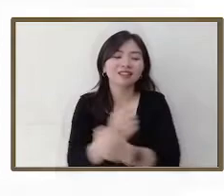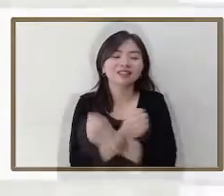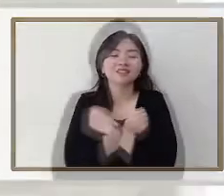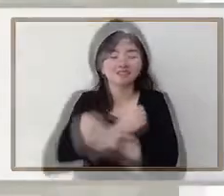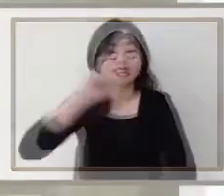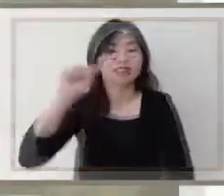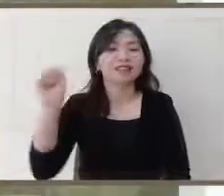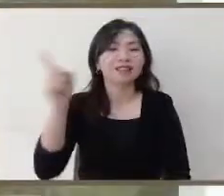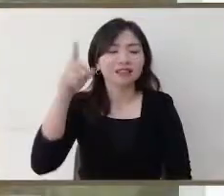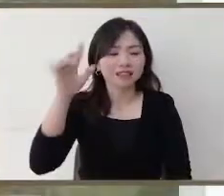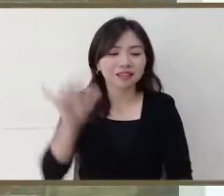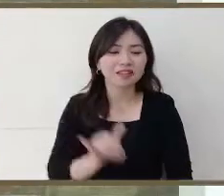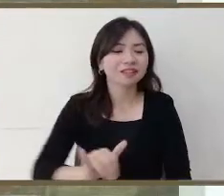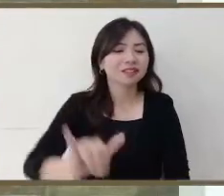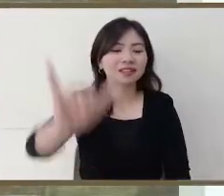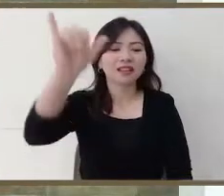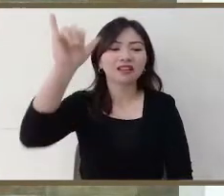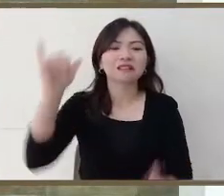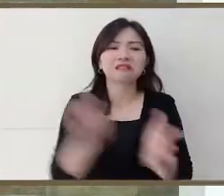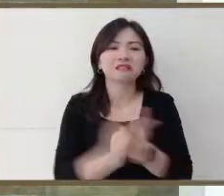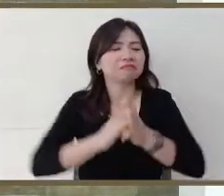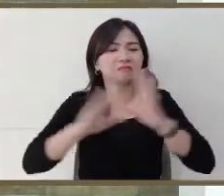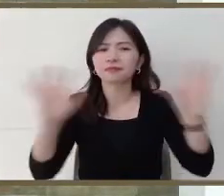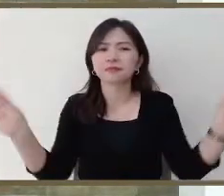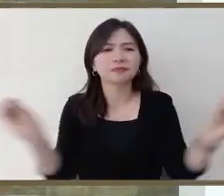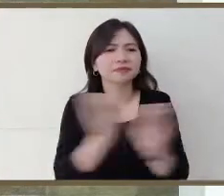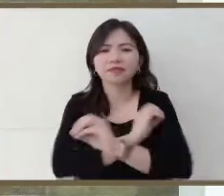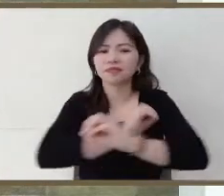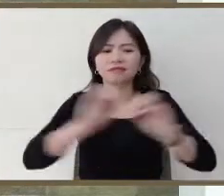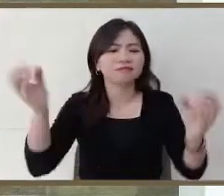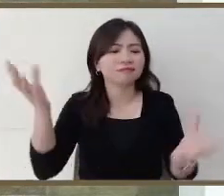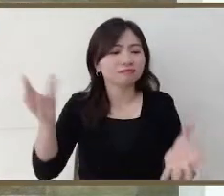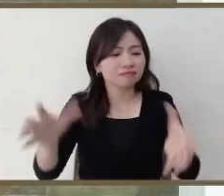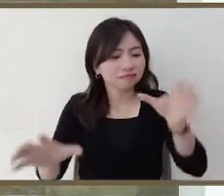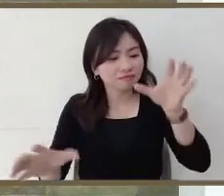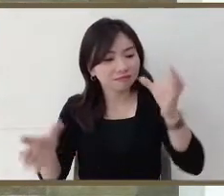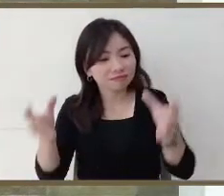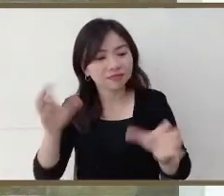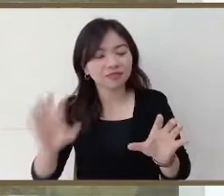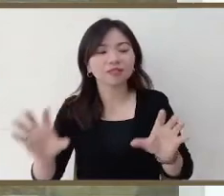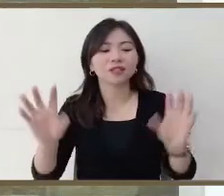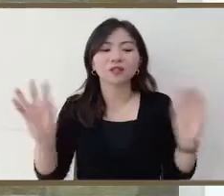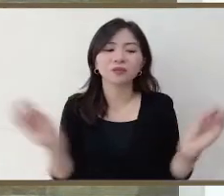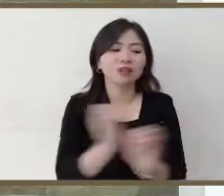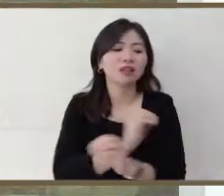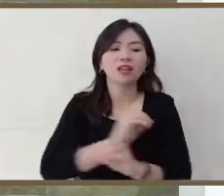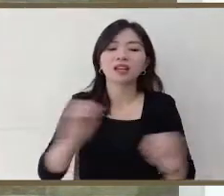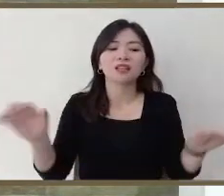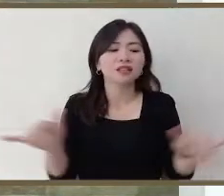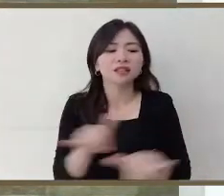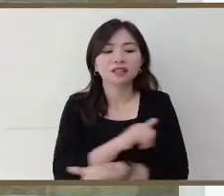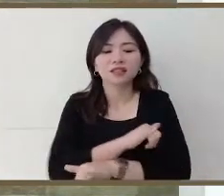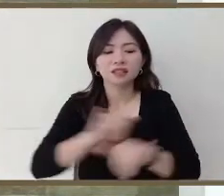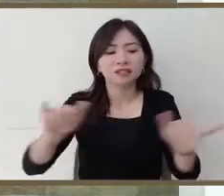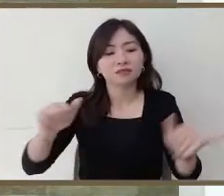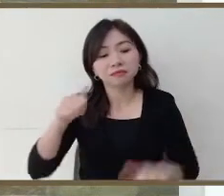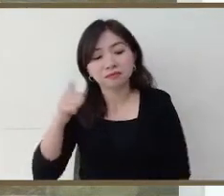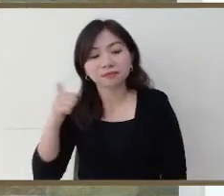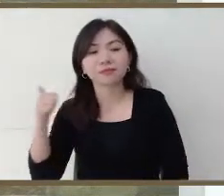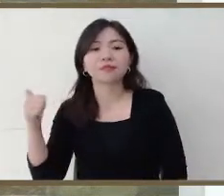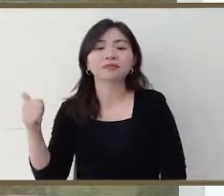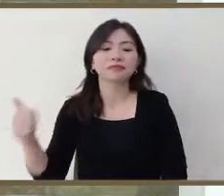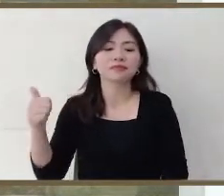Pag-ibig na wagas ay walang katumbas, walang katulad